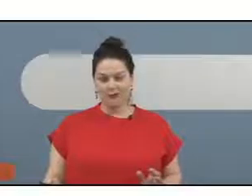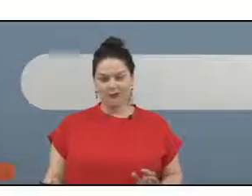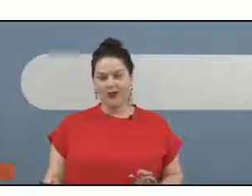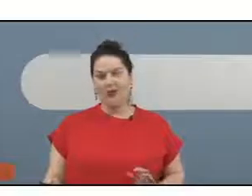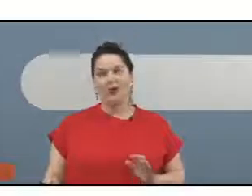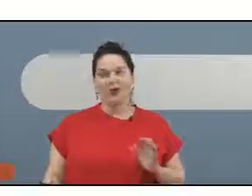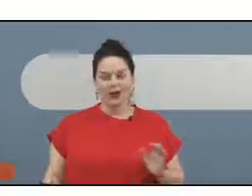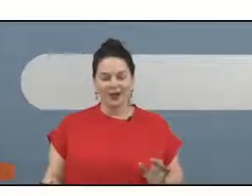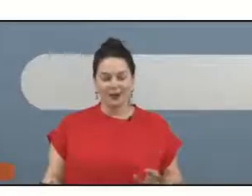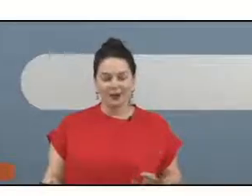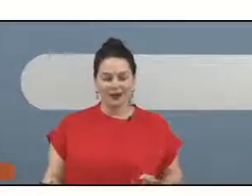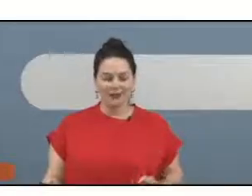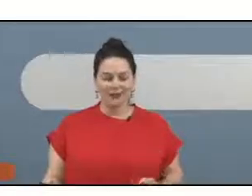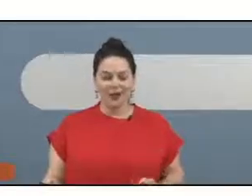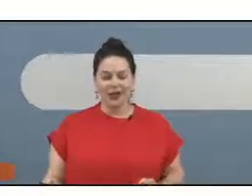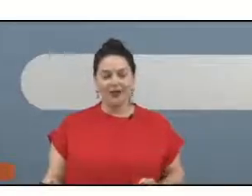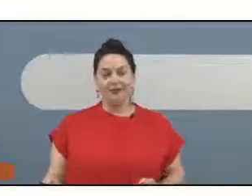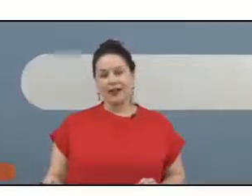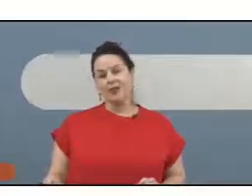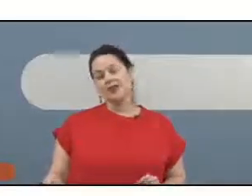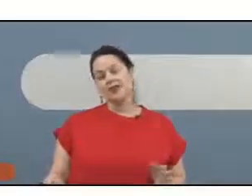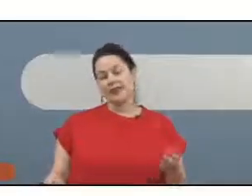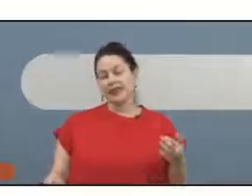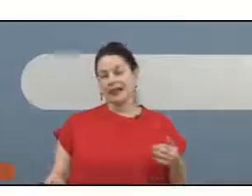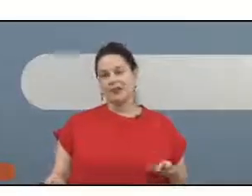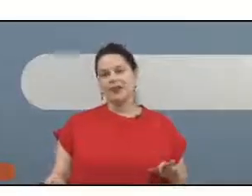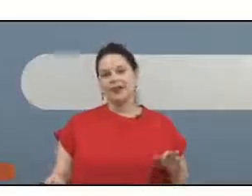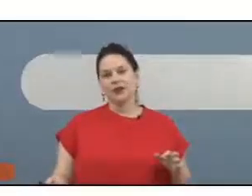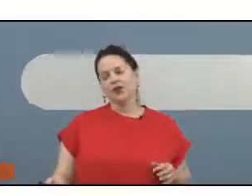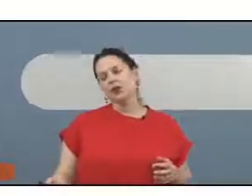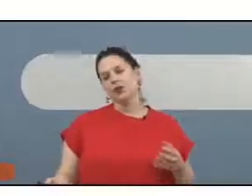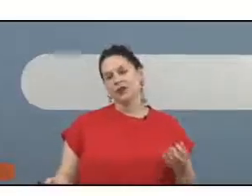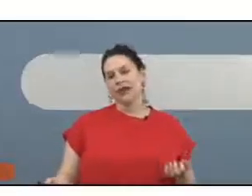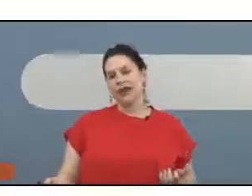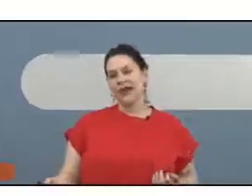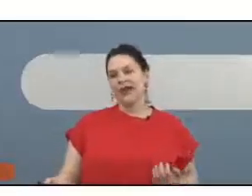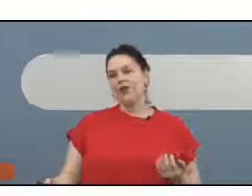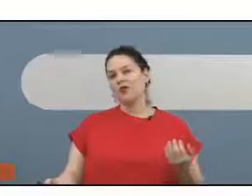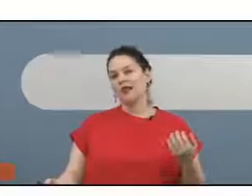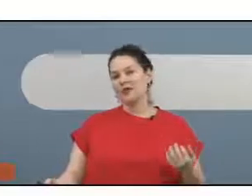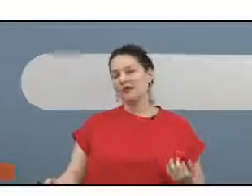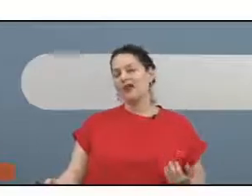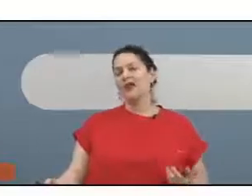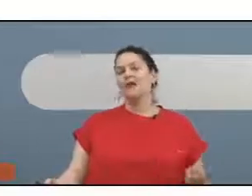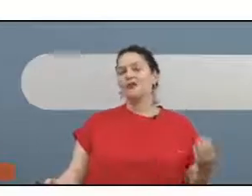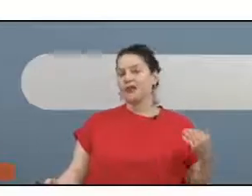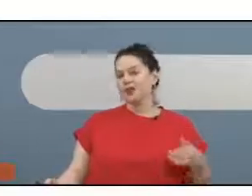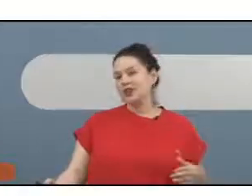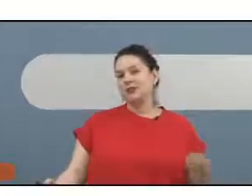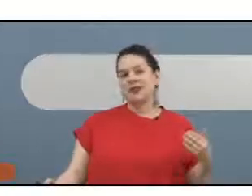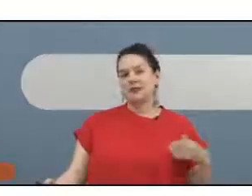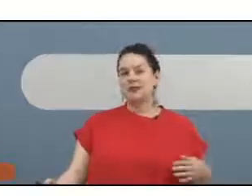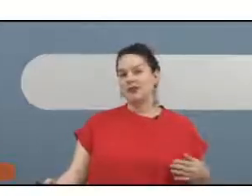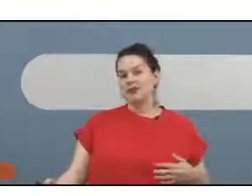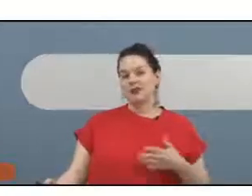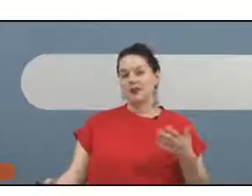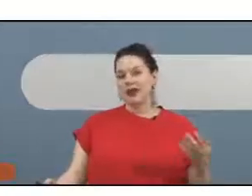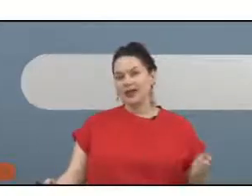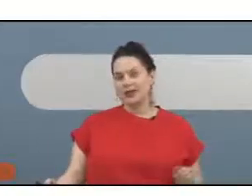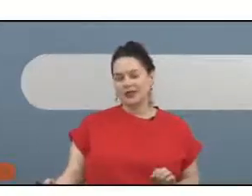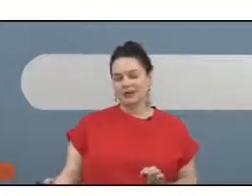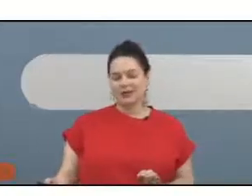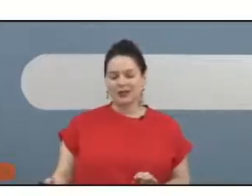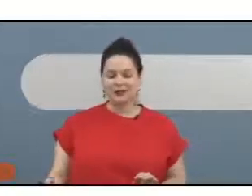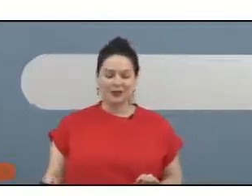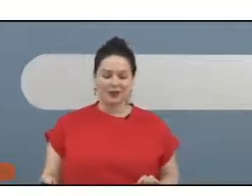סיפור שנכתב לפני כל כך הרבה שנים, ובסוף נסתכל ביצירות אומנות ונראה איך האומנים מפרשים את המיתוס